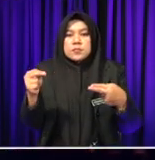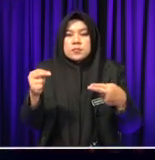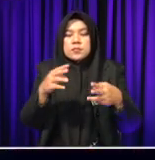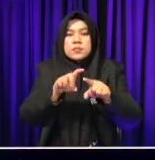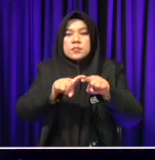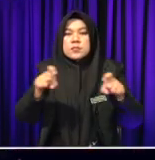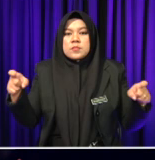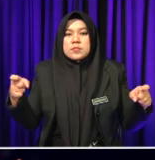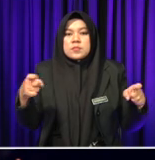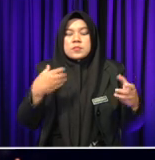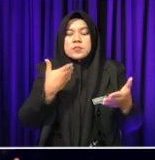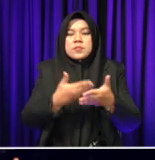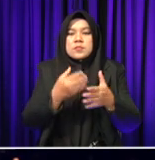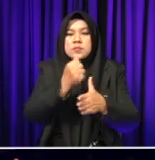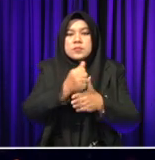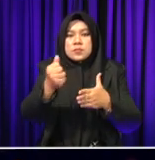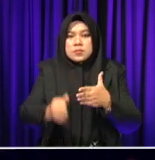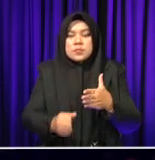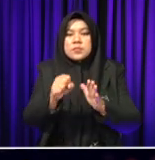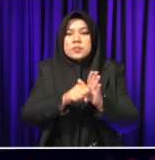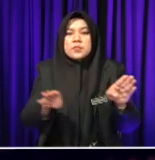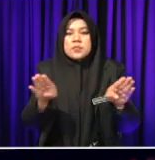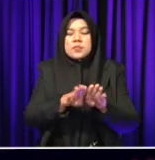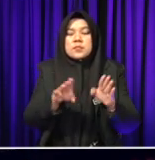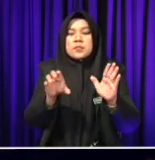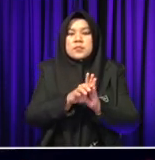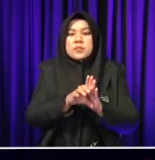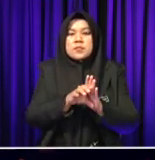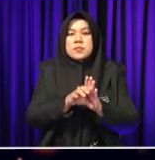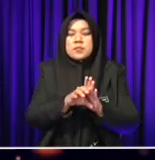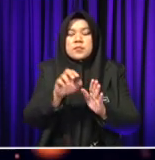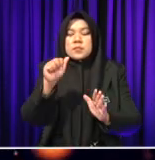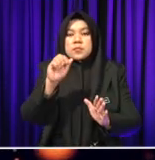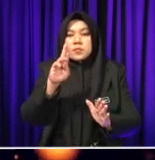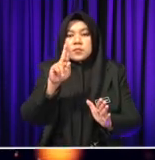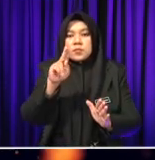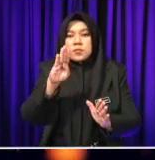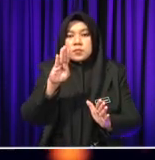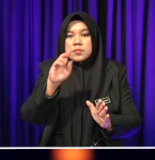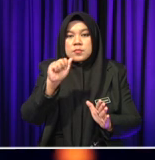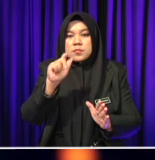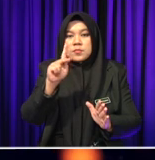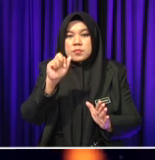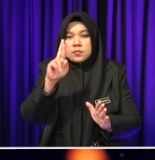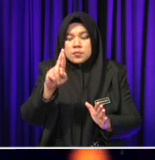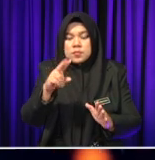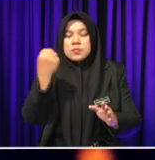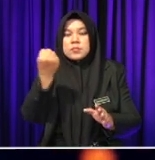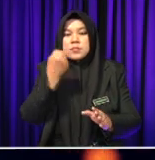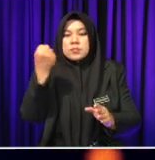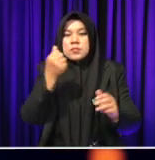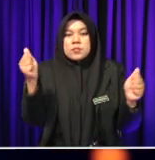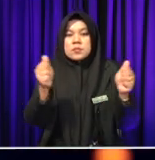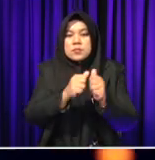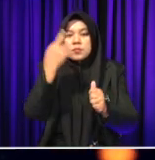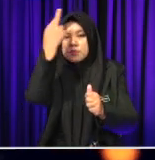akhirat sebagai contoh Saidina Abu Bakar sentiasa mendampingi Rasulullah sallallahuaihi Wasallam ketika berhadapan dengan pelbagai